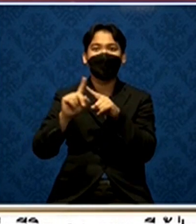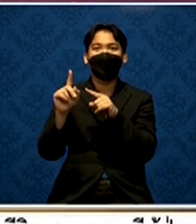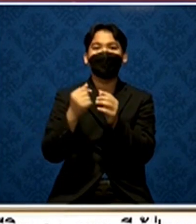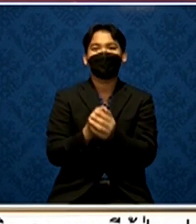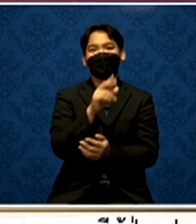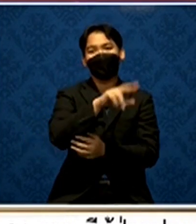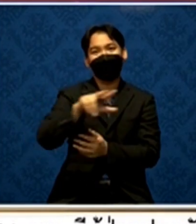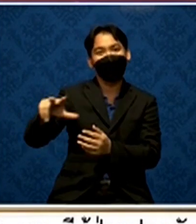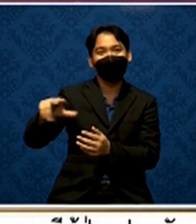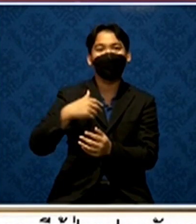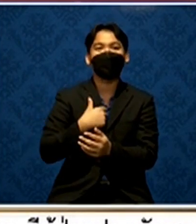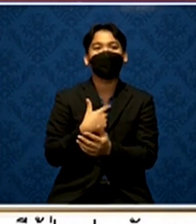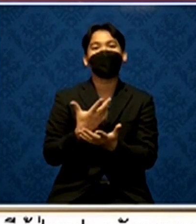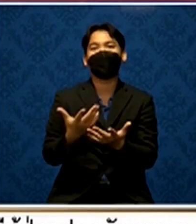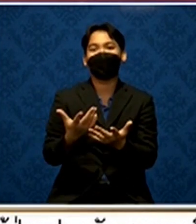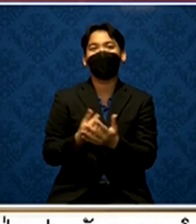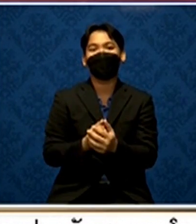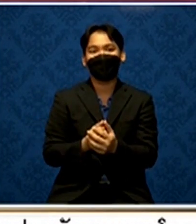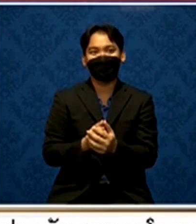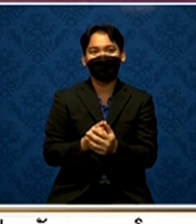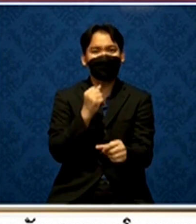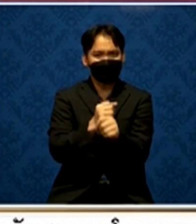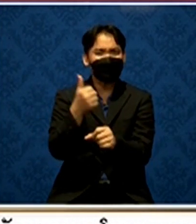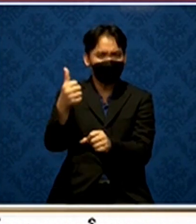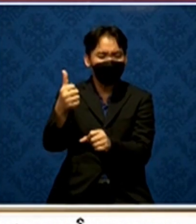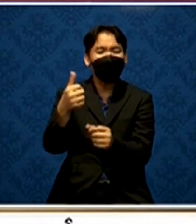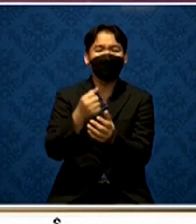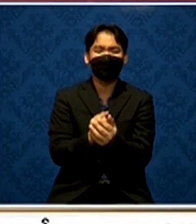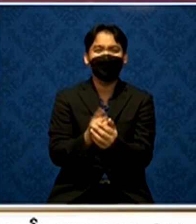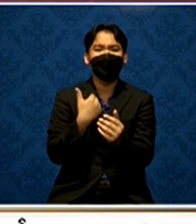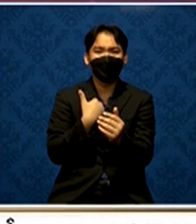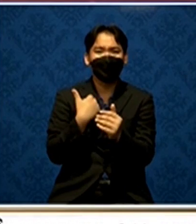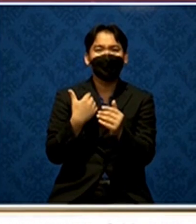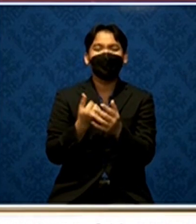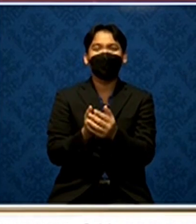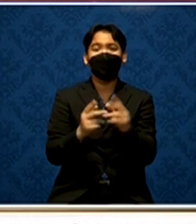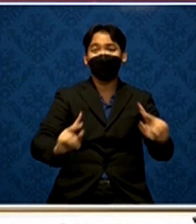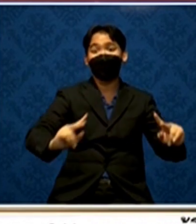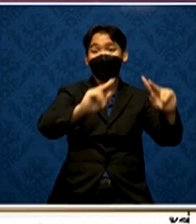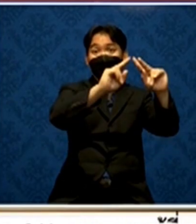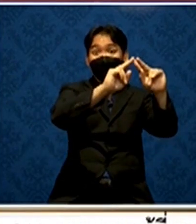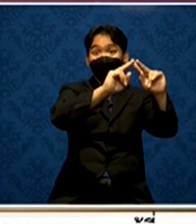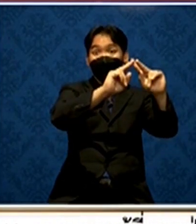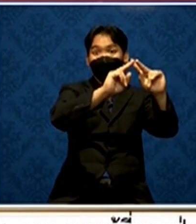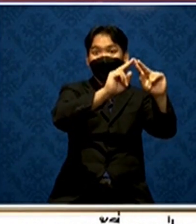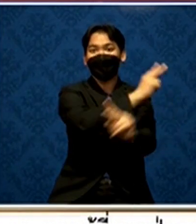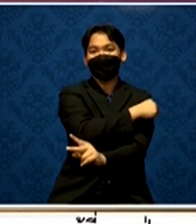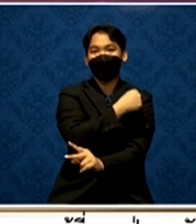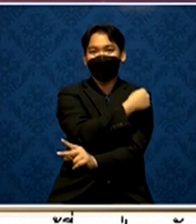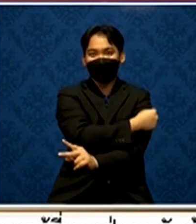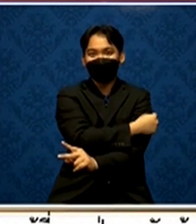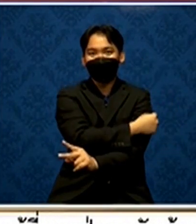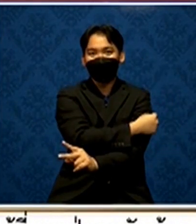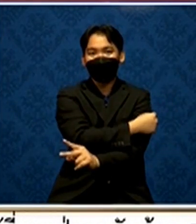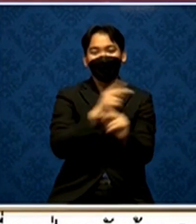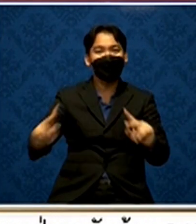ว้มีคุณภาพและการมีบูรณาการความร่วมมือระหว่างกระทรวงโดยเฉพาะกระทรวงสาธารณสุข